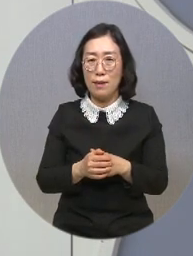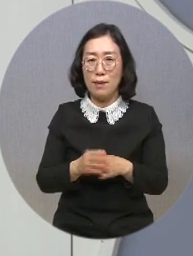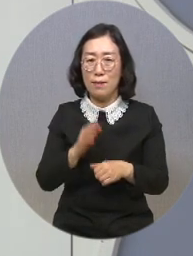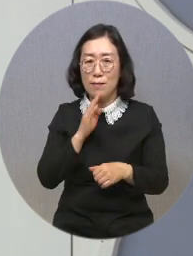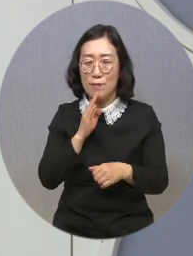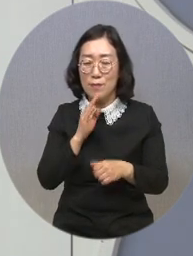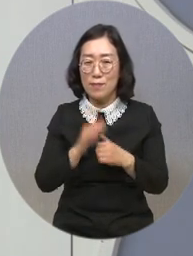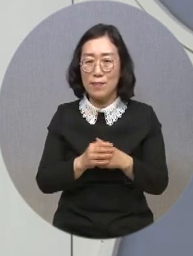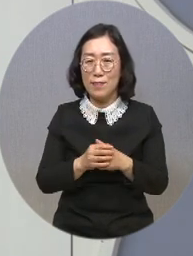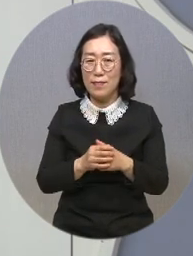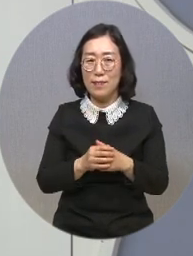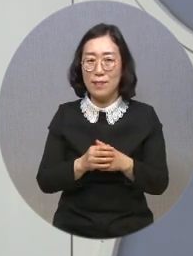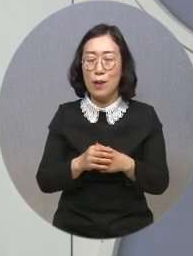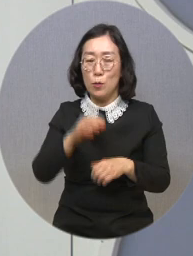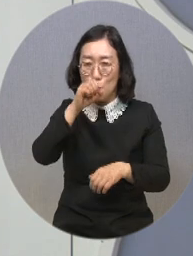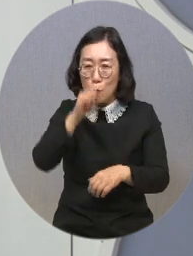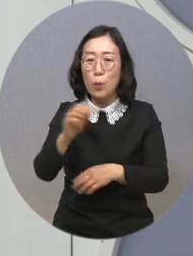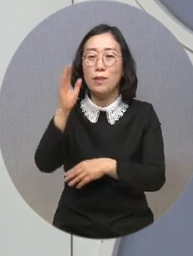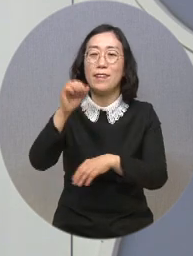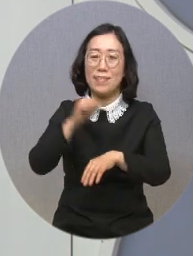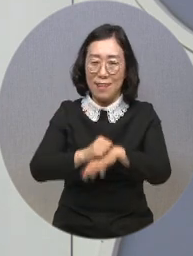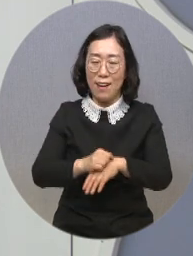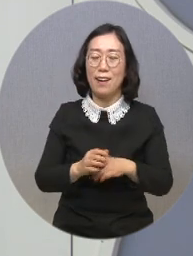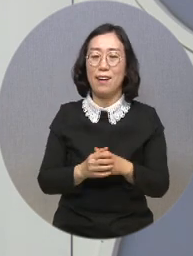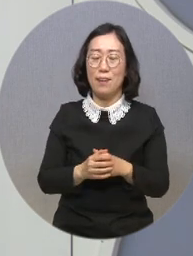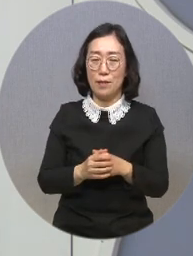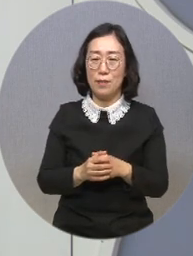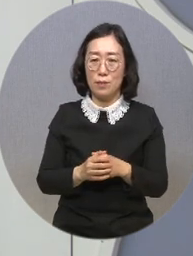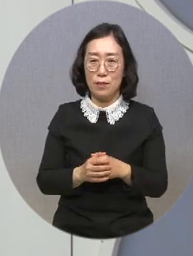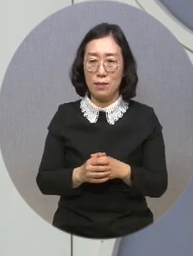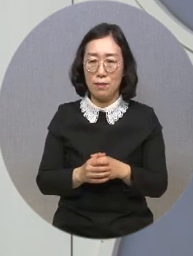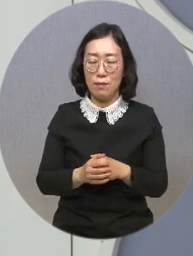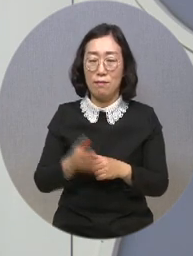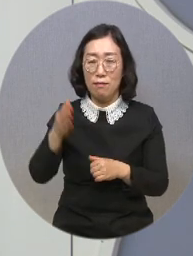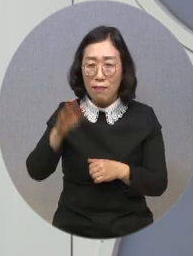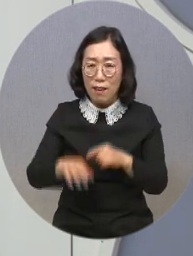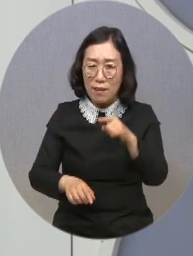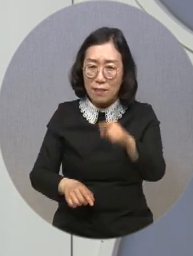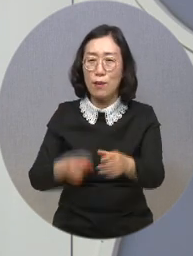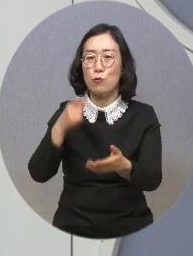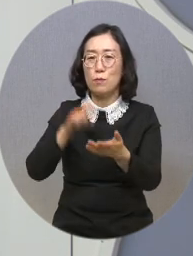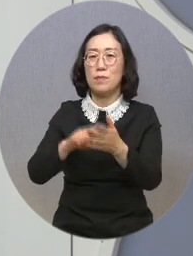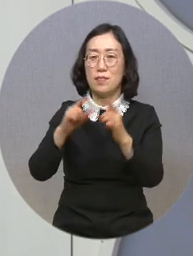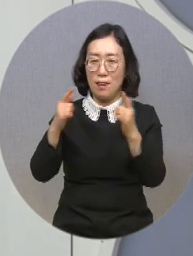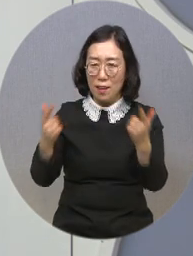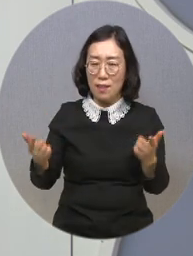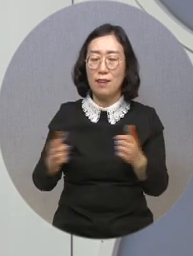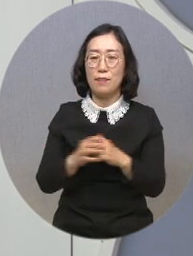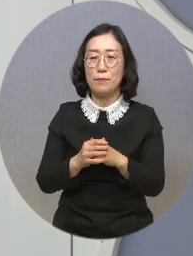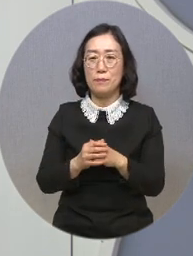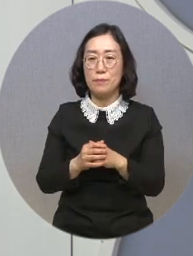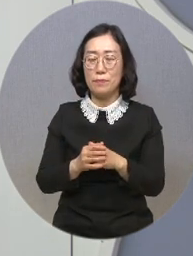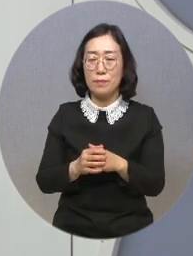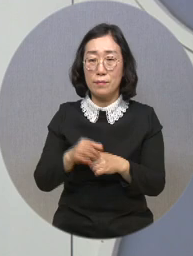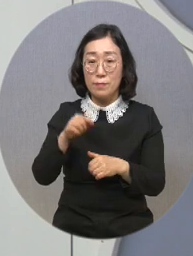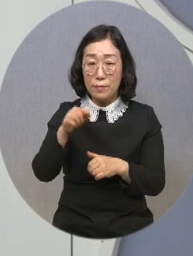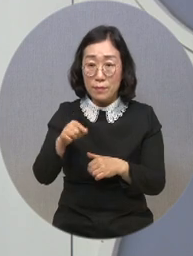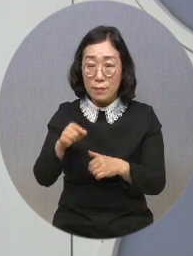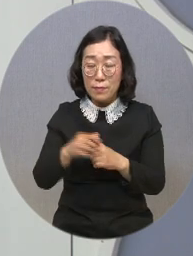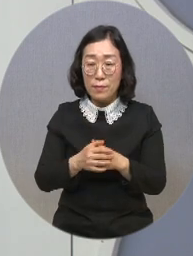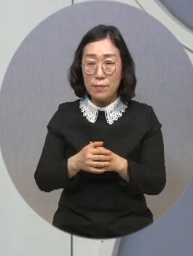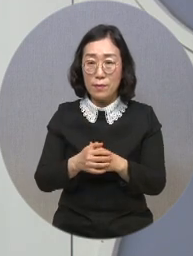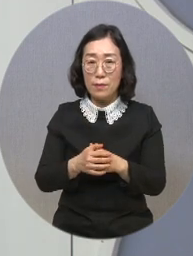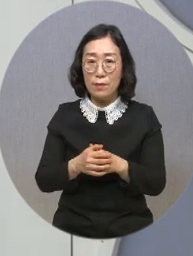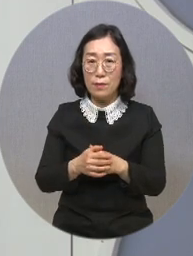아이고 좋은 얘기 했다고 그러시는 거예요. 근데 그렇게 안 되더라고요. 그 국회의원이나